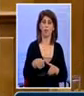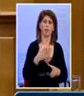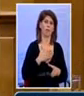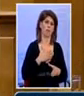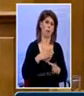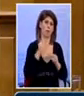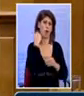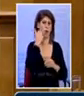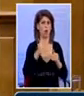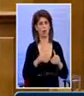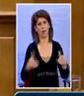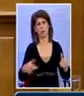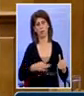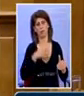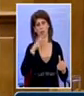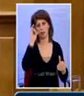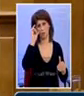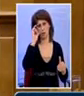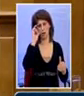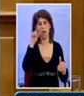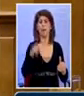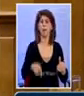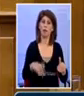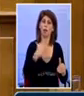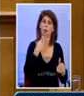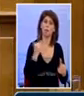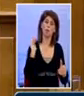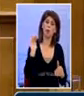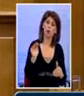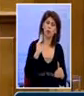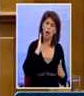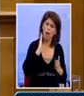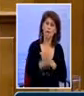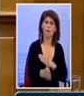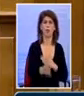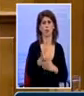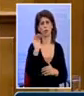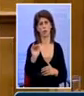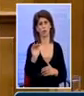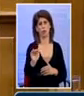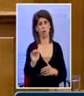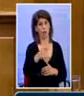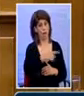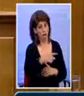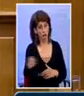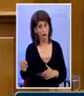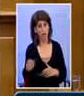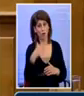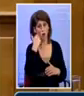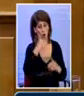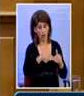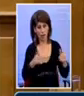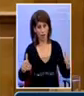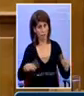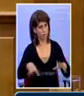κόκκινες γραμμές, κύριε Σαμαρά. Και να λοιπόν που σας ρωτάω ευθέως, αυτές τις κόκκινες γραμμές τις